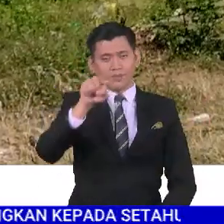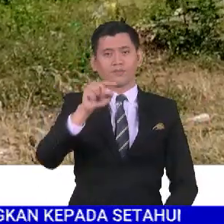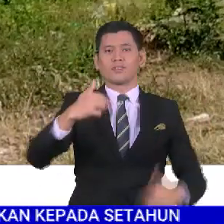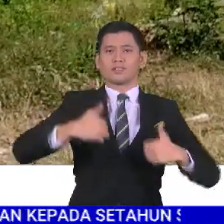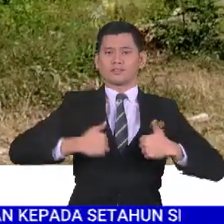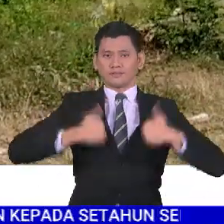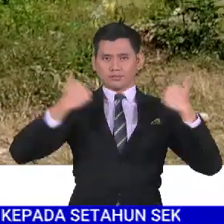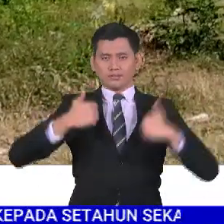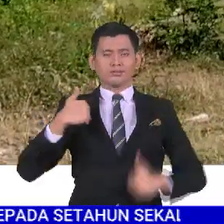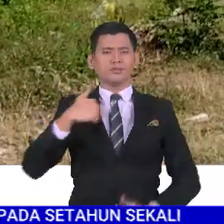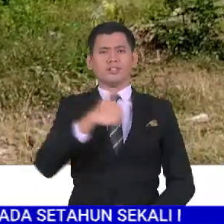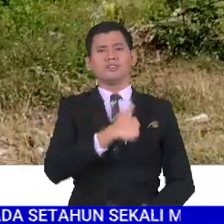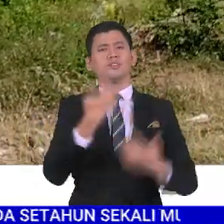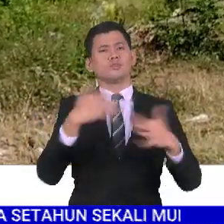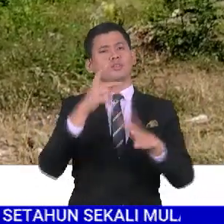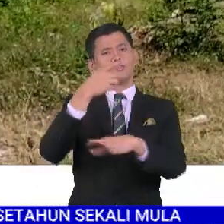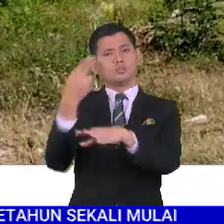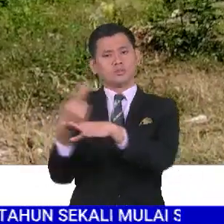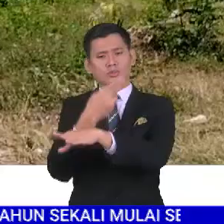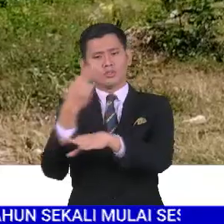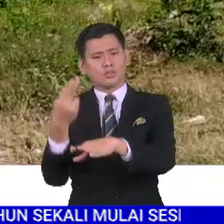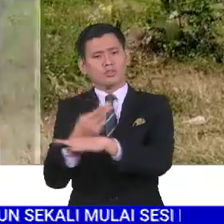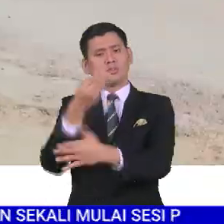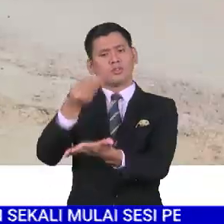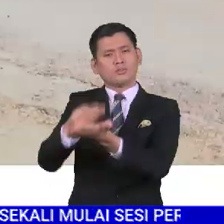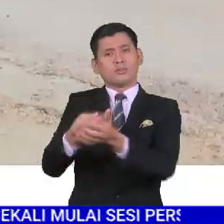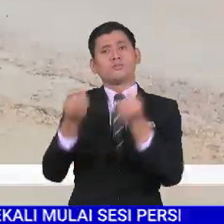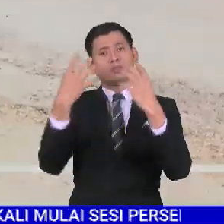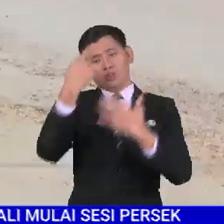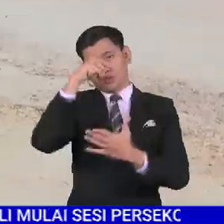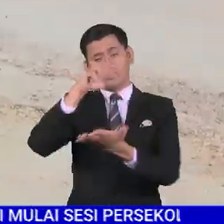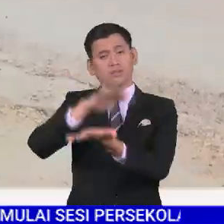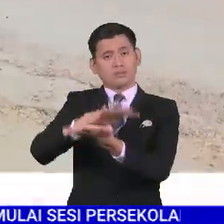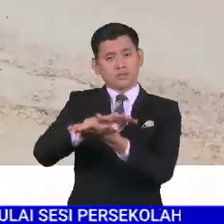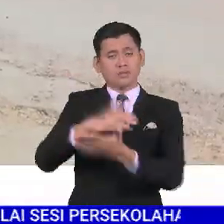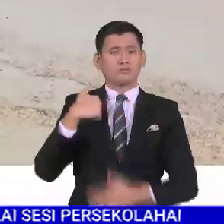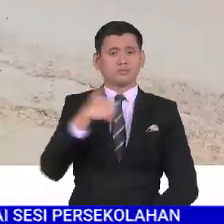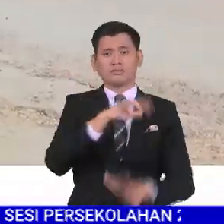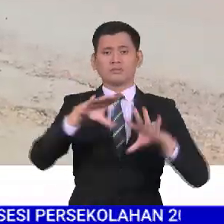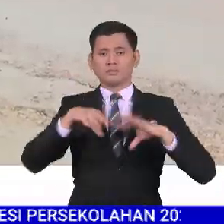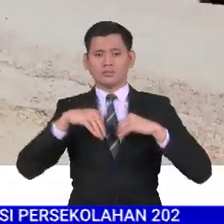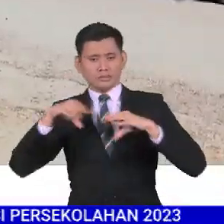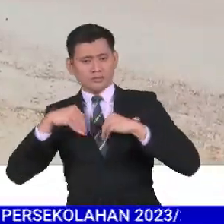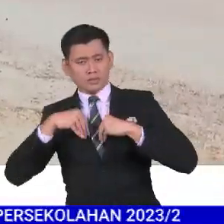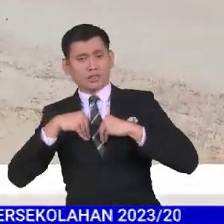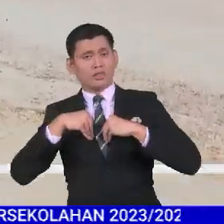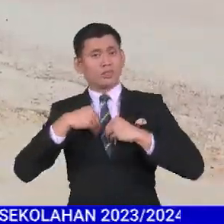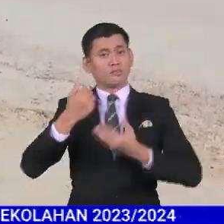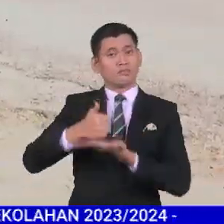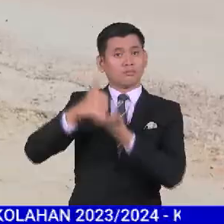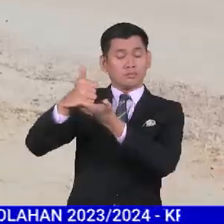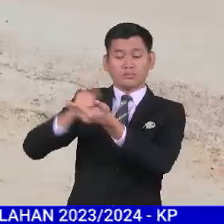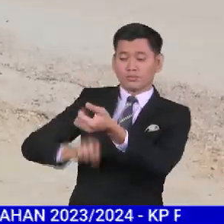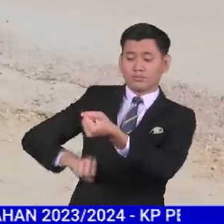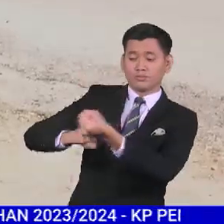raya. Lagipun kami dah pakai duit banyak untuk anak sekolah. Sebagai penerima sebab sumbangan dan rahmah tu, saya